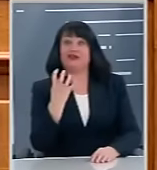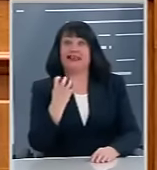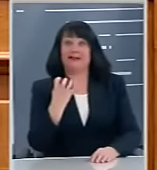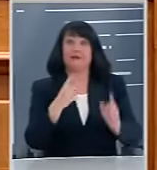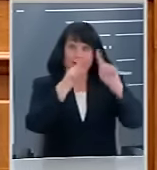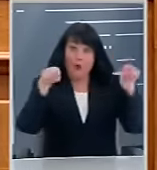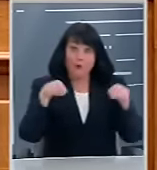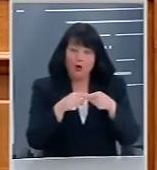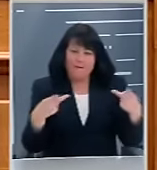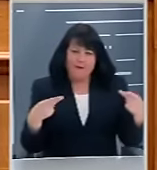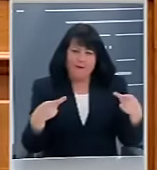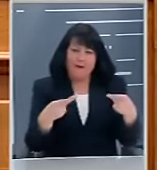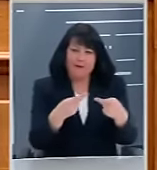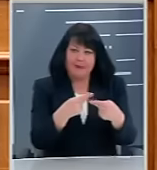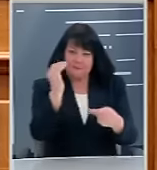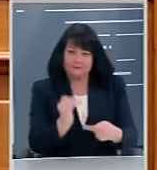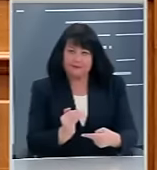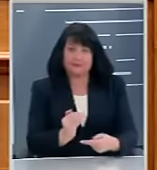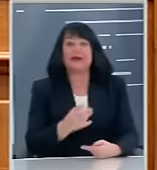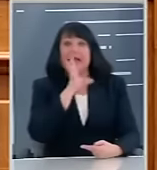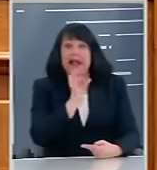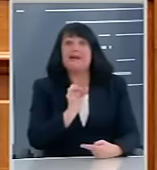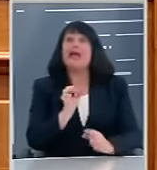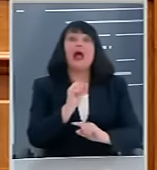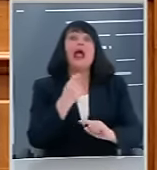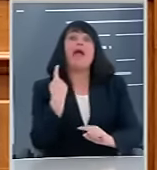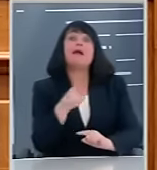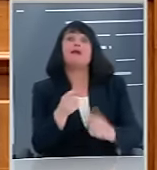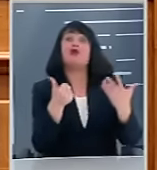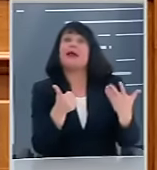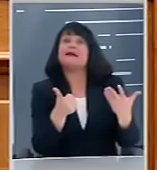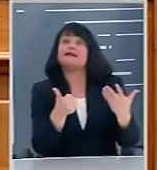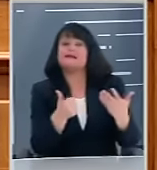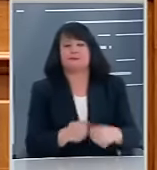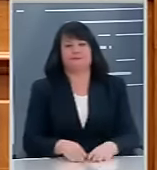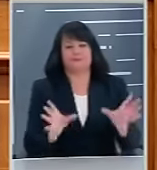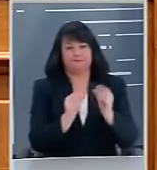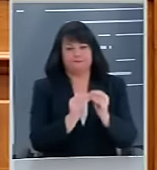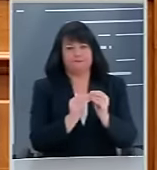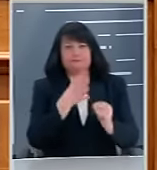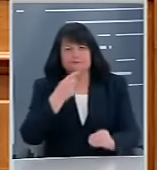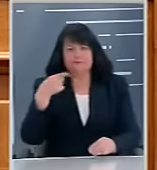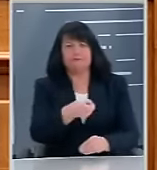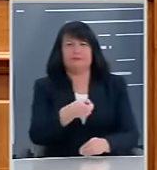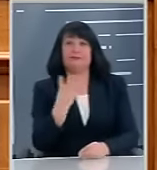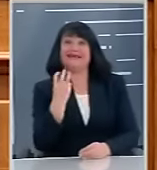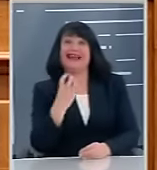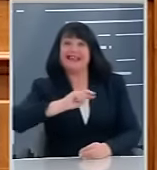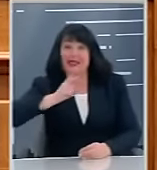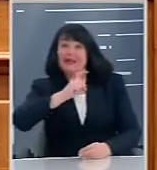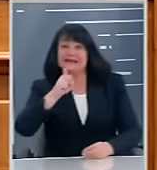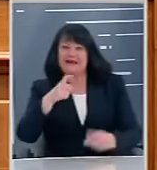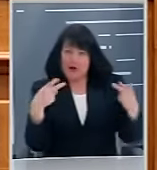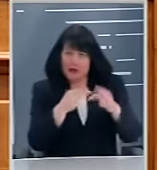ομόλογα. Η αλήθεια είναι 106. Ταυτόχρονα για τον κλιματικό αυτό PSI δανειστήκατε 30 δισεκατομμύρια